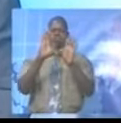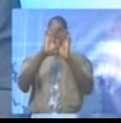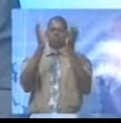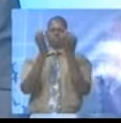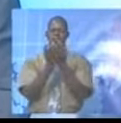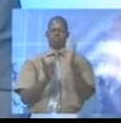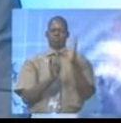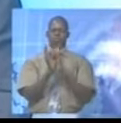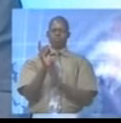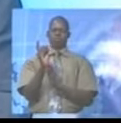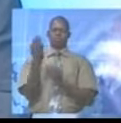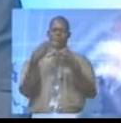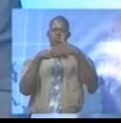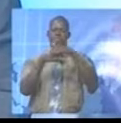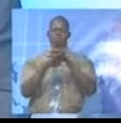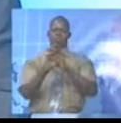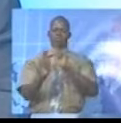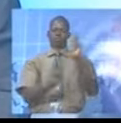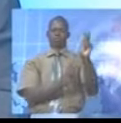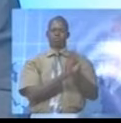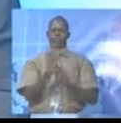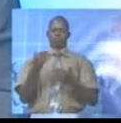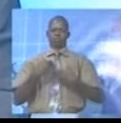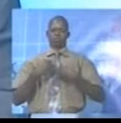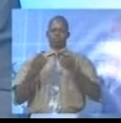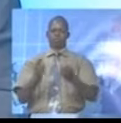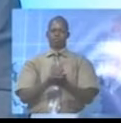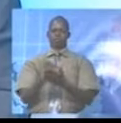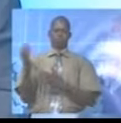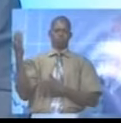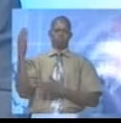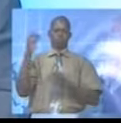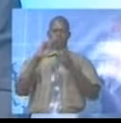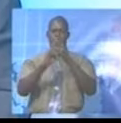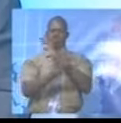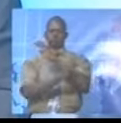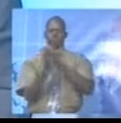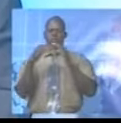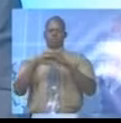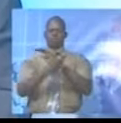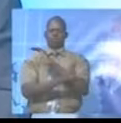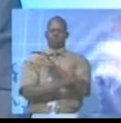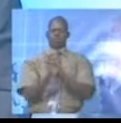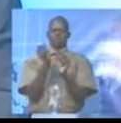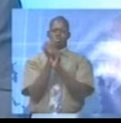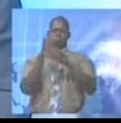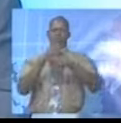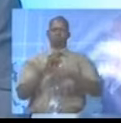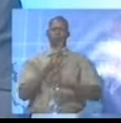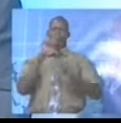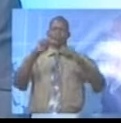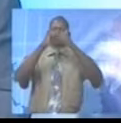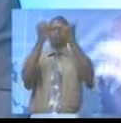communautaires pour le développement et l'intégration des peuples s'est déroulée la semaine dernière à Kourougou dans le Boulkiemdé. L'initiative était de